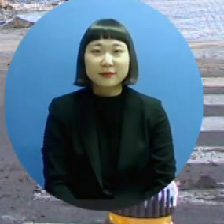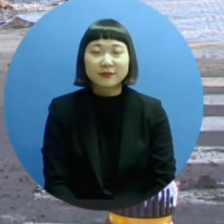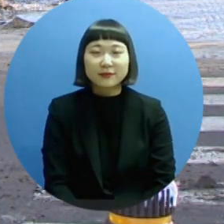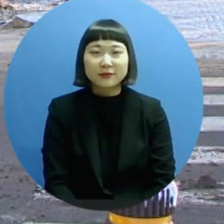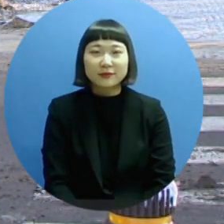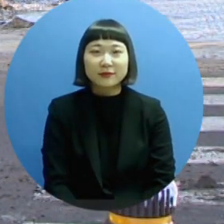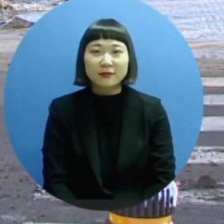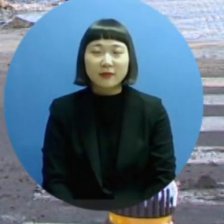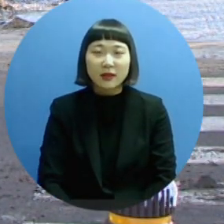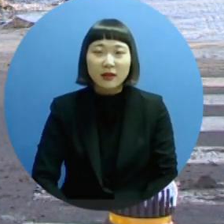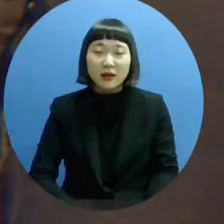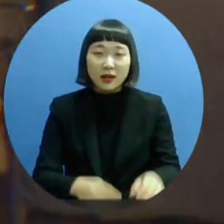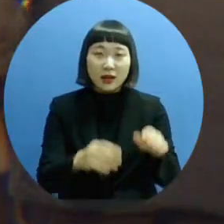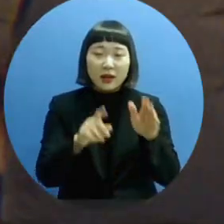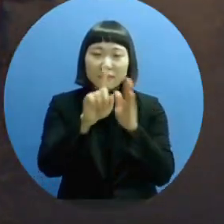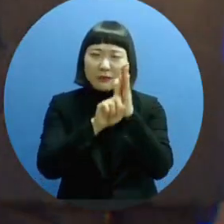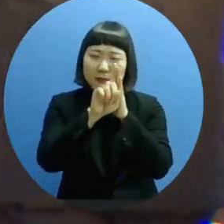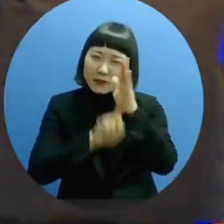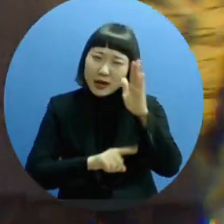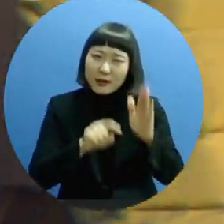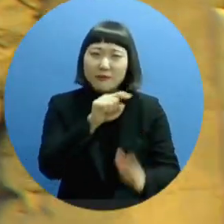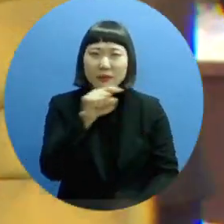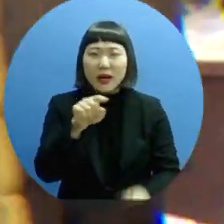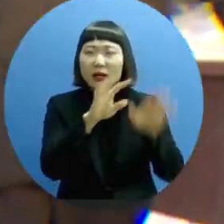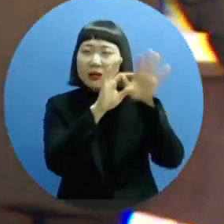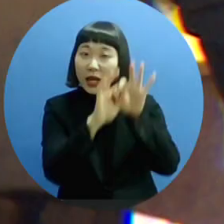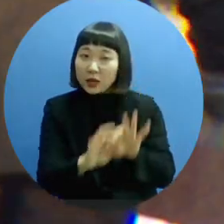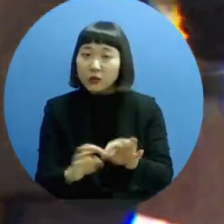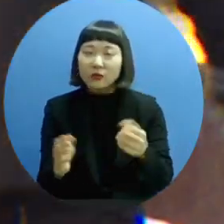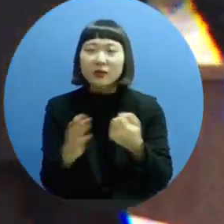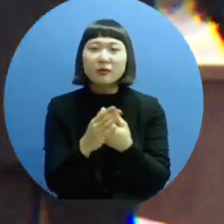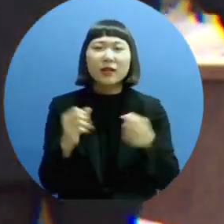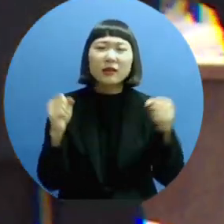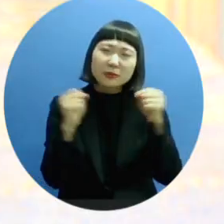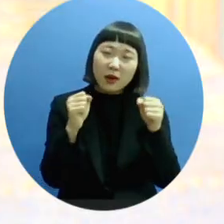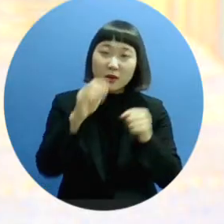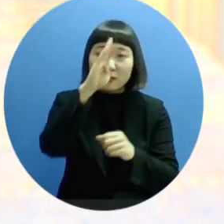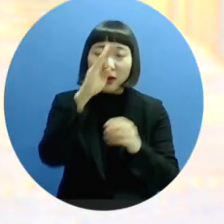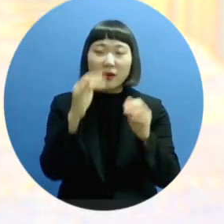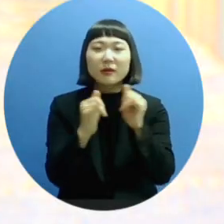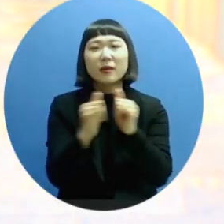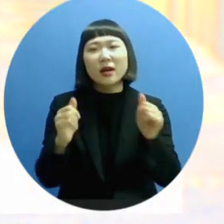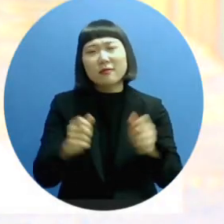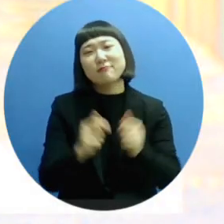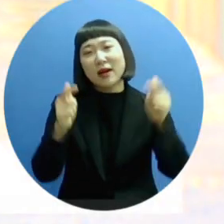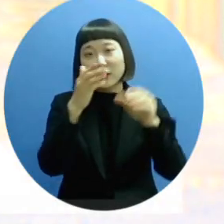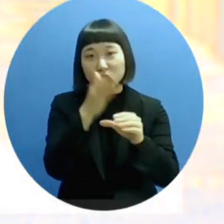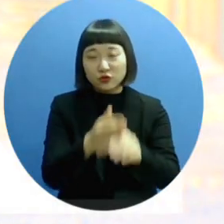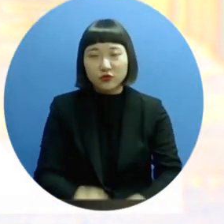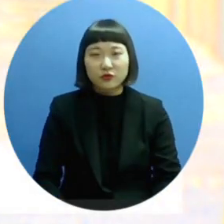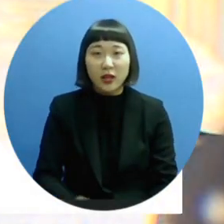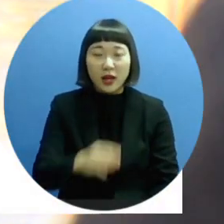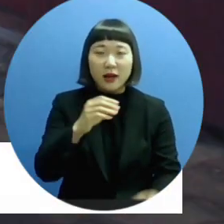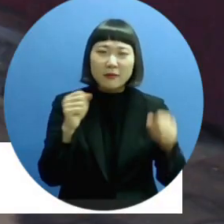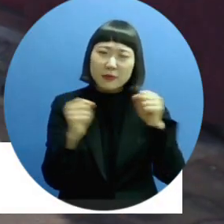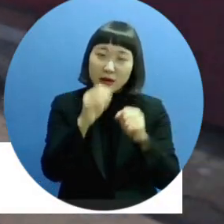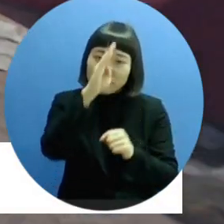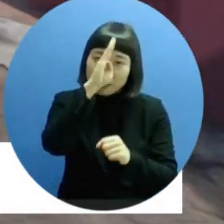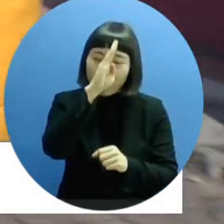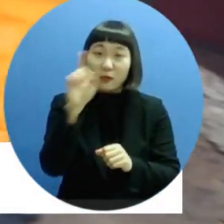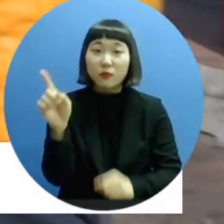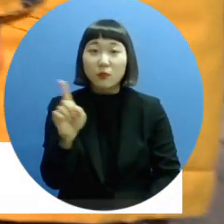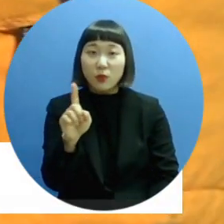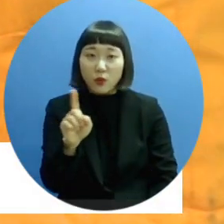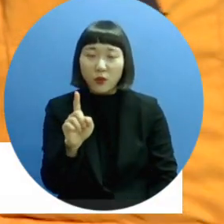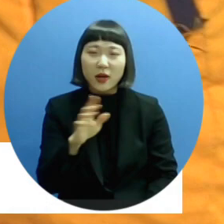연일 계속되는 영하의 날씨에 한랭질환 환자가 늘고 있습니다. 한랭질환이란 추위가 직접 원인이 되어 인체에 피해를